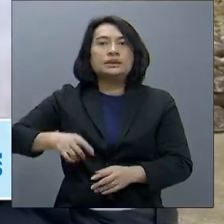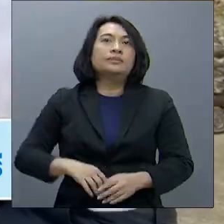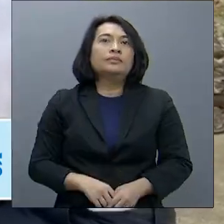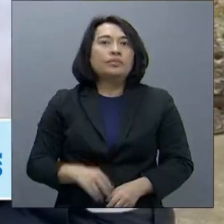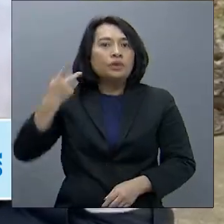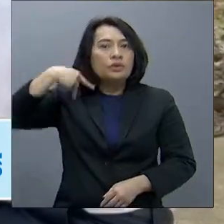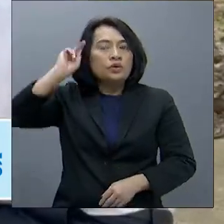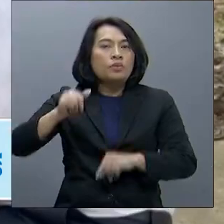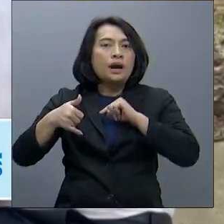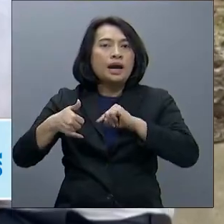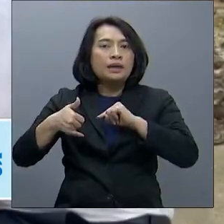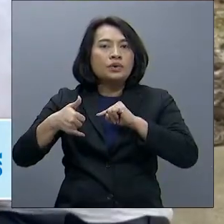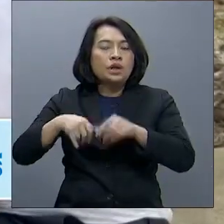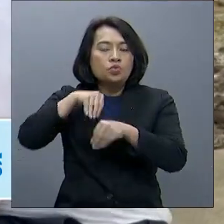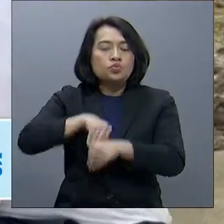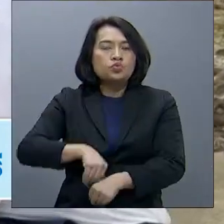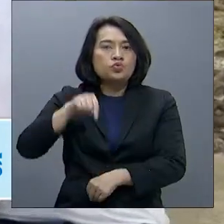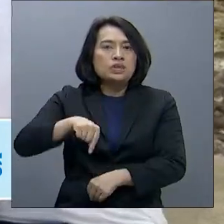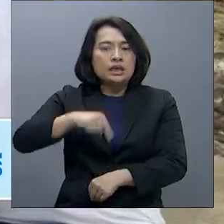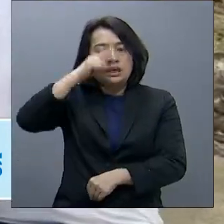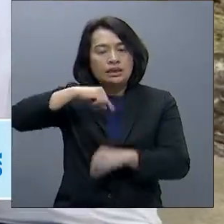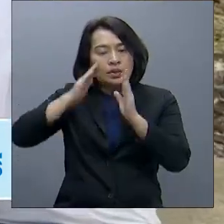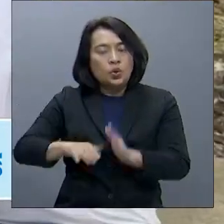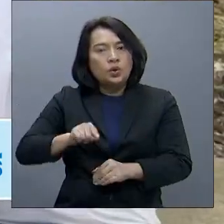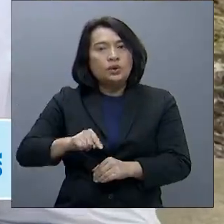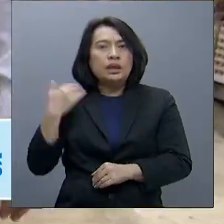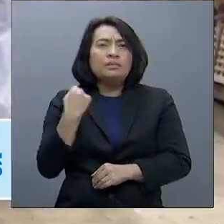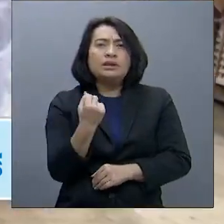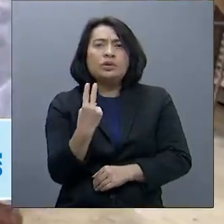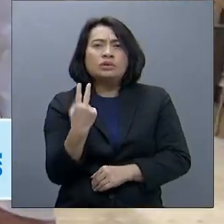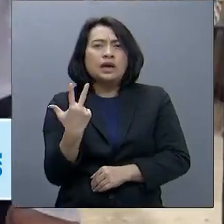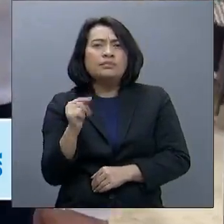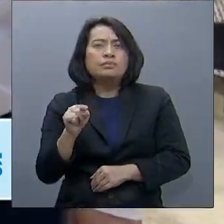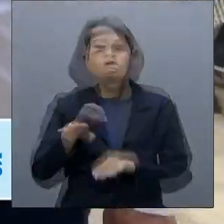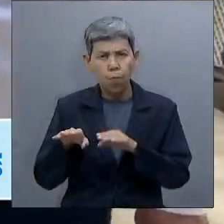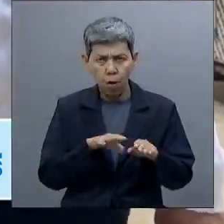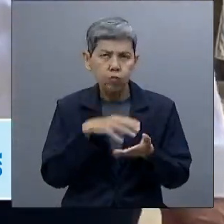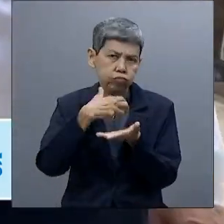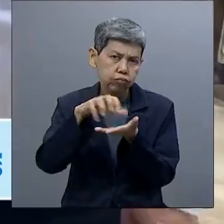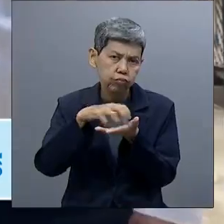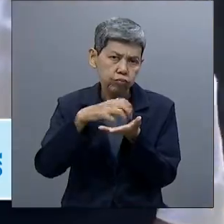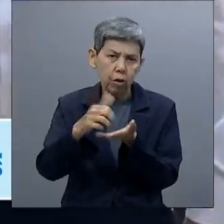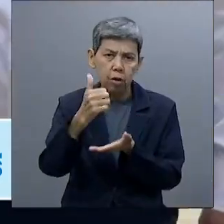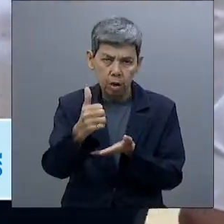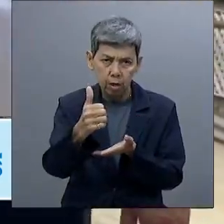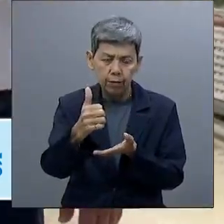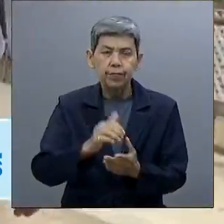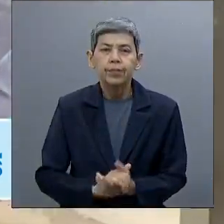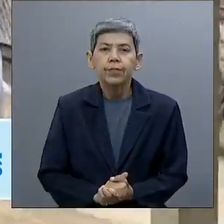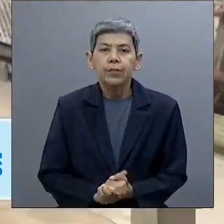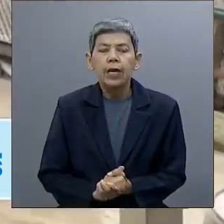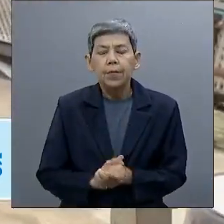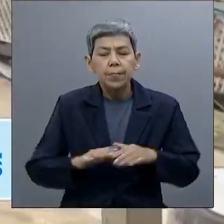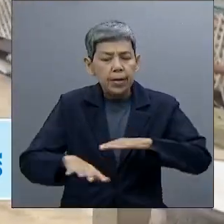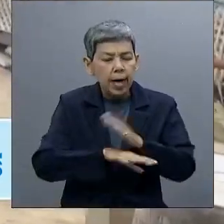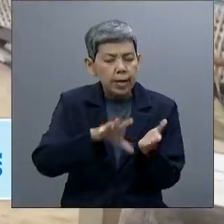มนึกเองเกิดที่นี่เป็นคนไทยและยังมีอีก 2-3 คนที่พร้อมจะให้ข้อมูลหลังจากนี้จะมีการรวบรวมพย